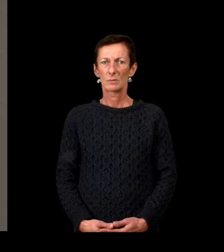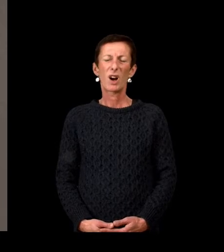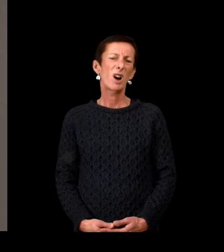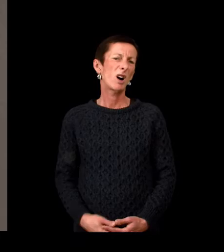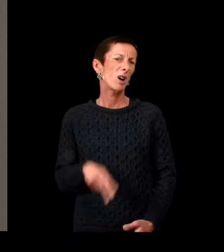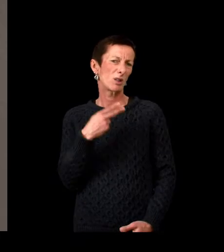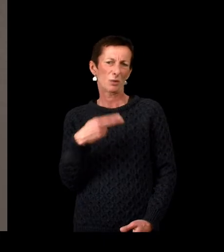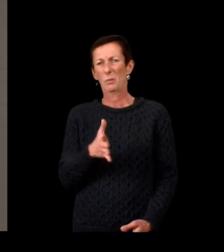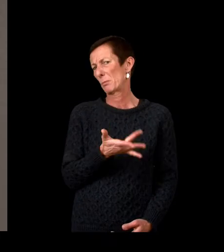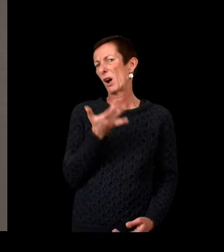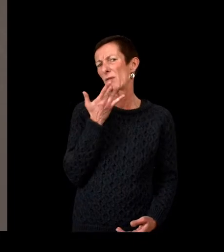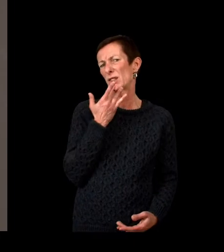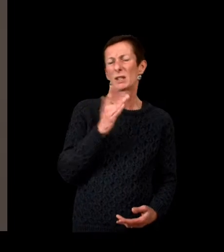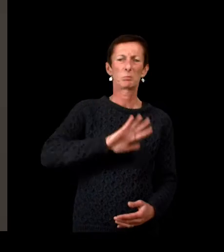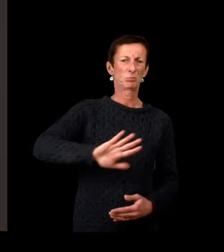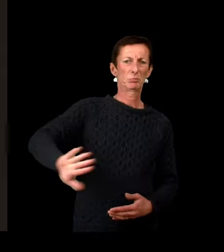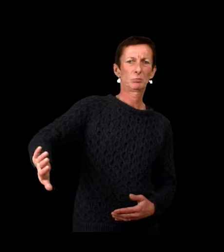Ah.